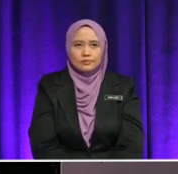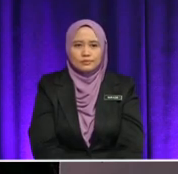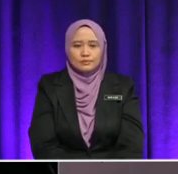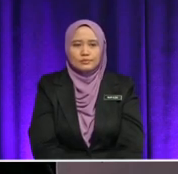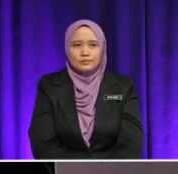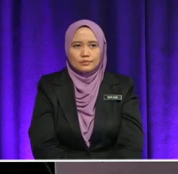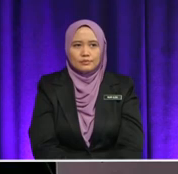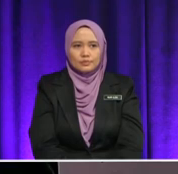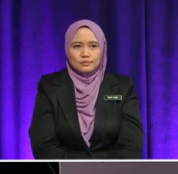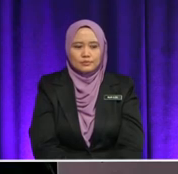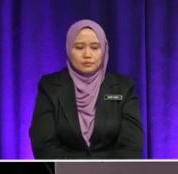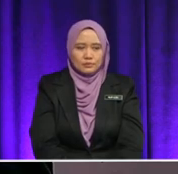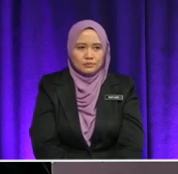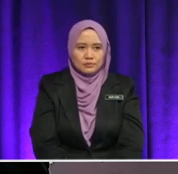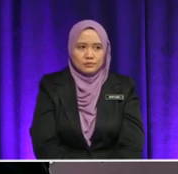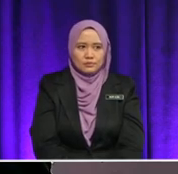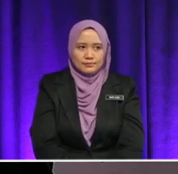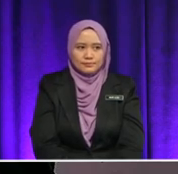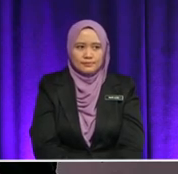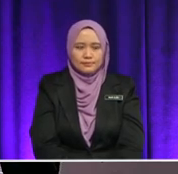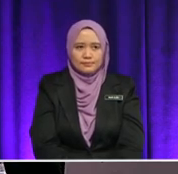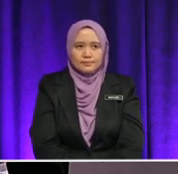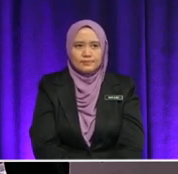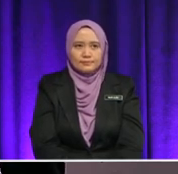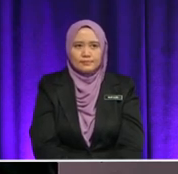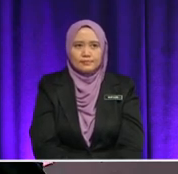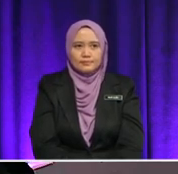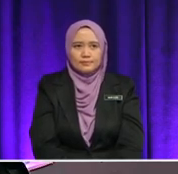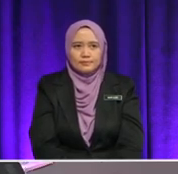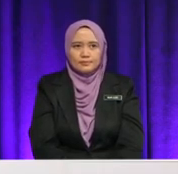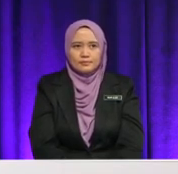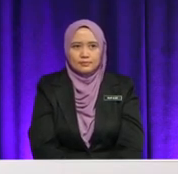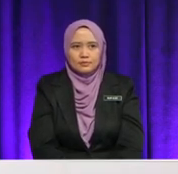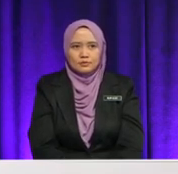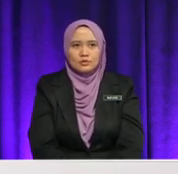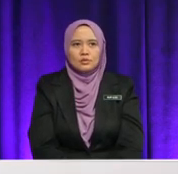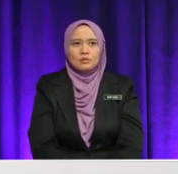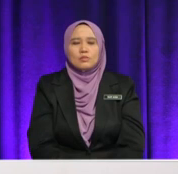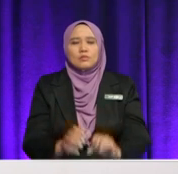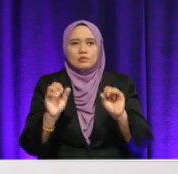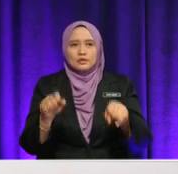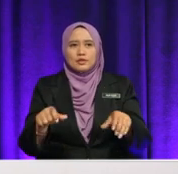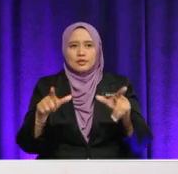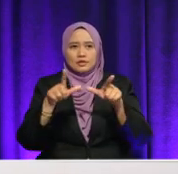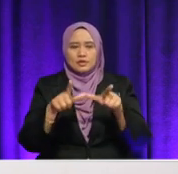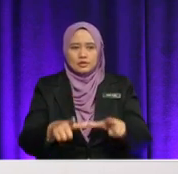Boleh aku contoh cadangan khusus Mungkin dia boleh masukkan Tari